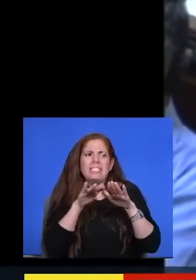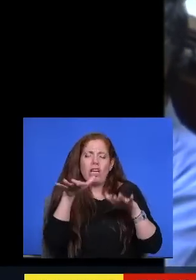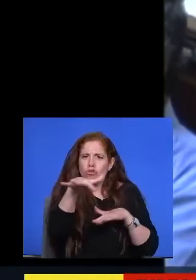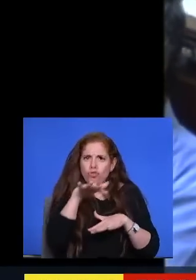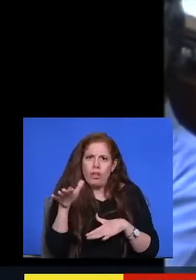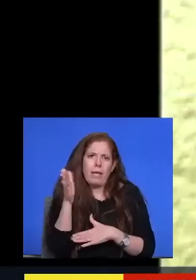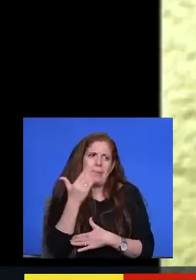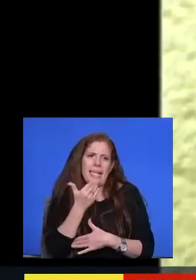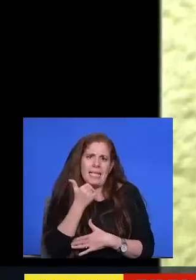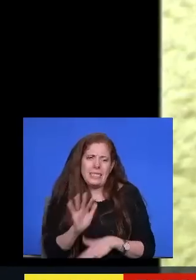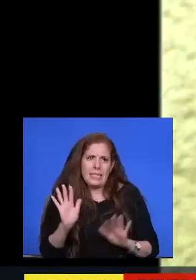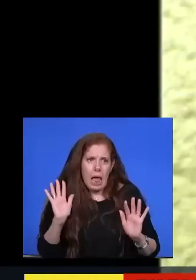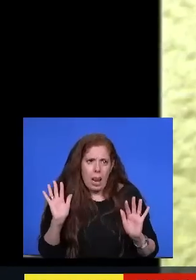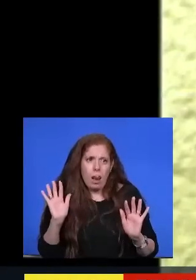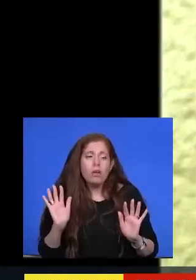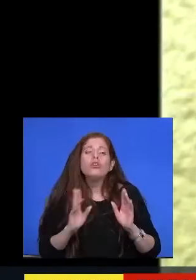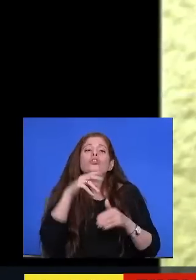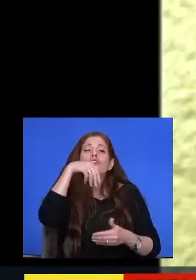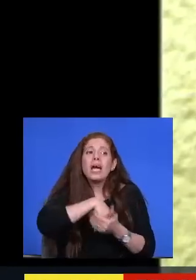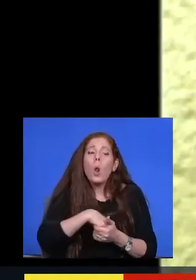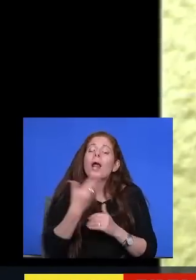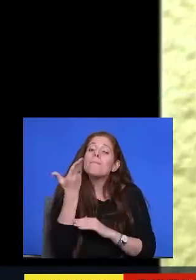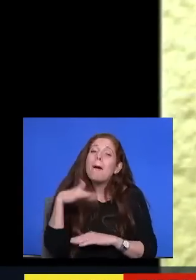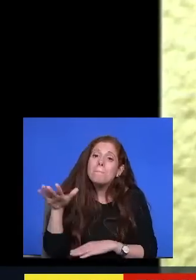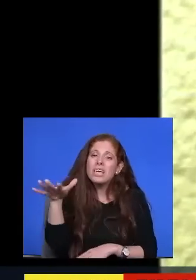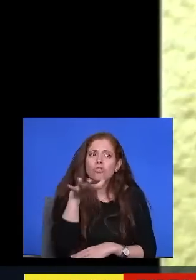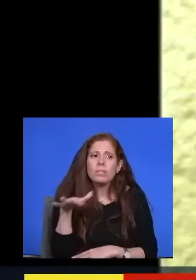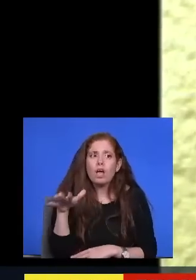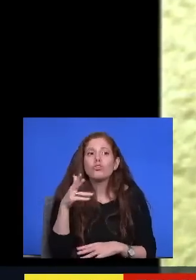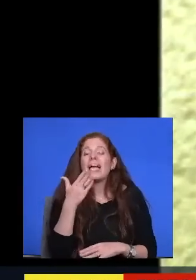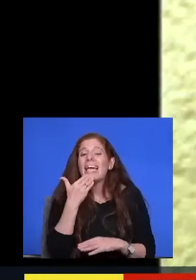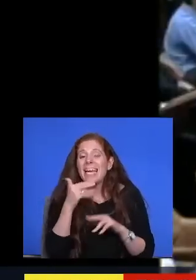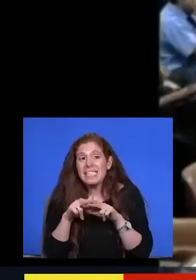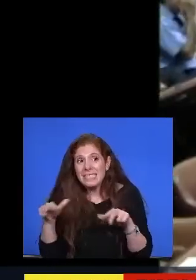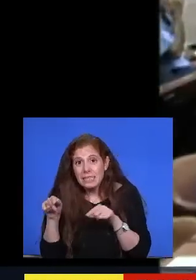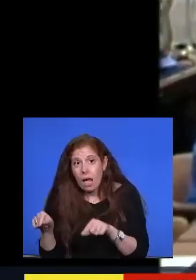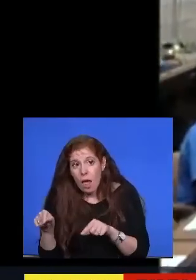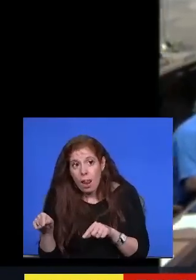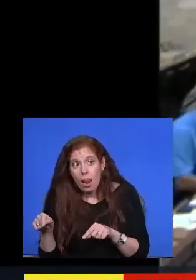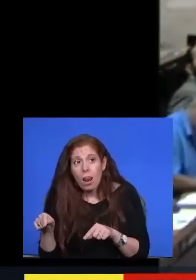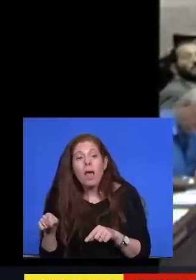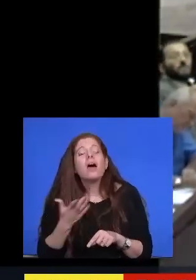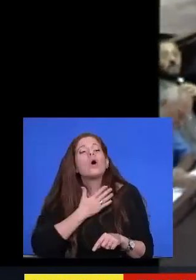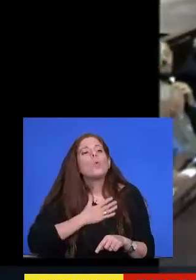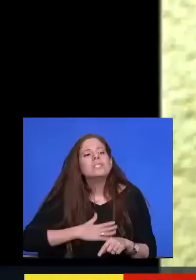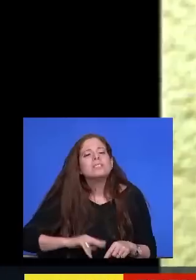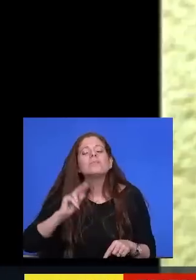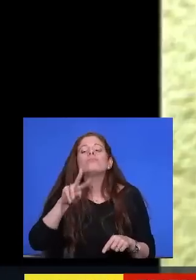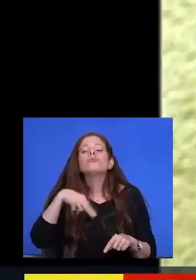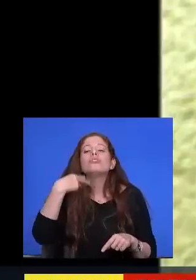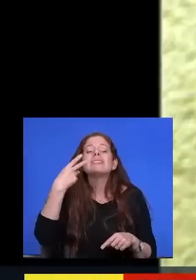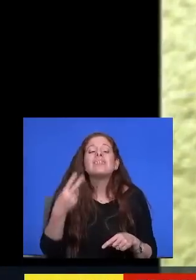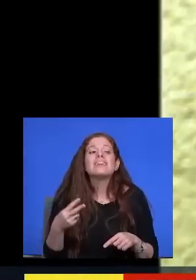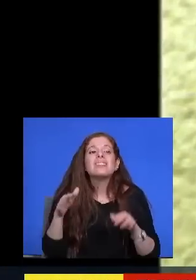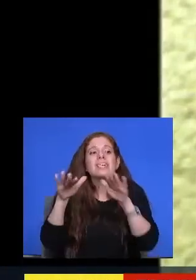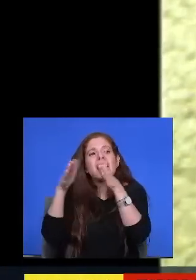מדינת ישראל שיכלול את מרבית שטחה של ארץ ישראל. אנו רוצים